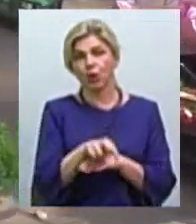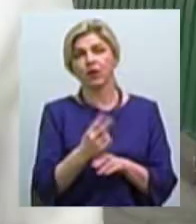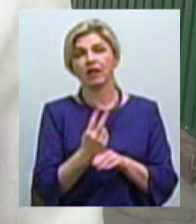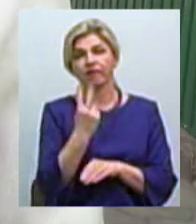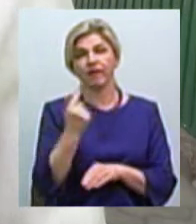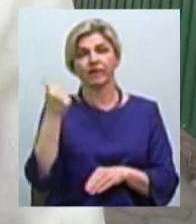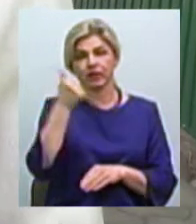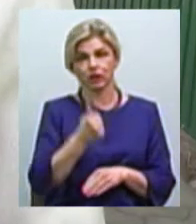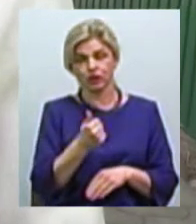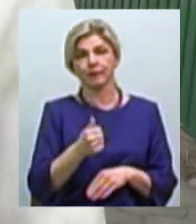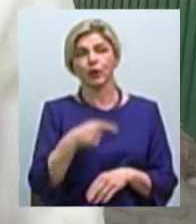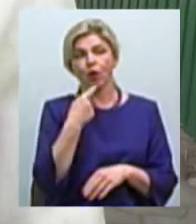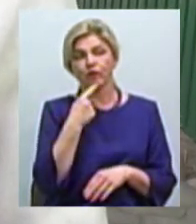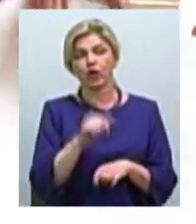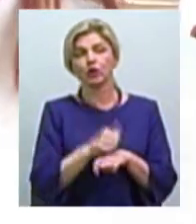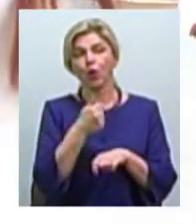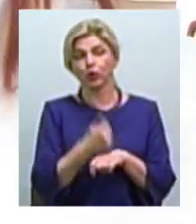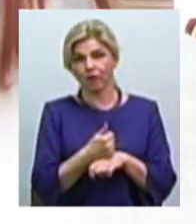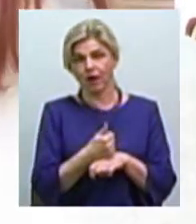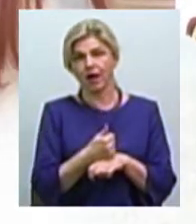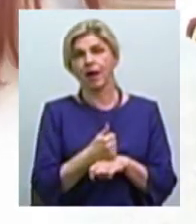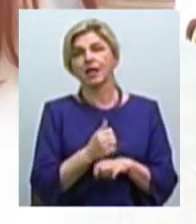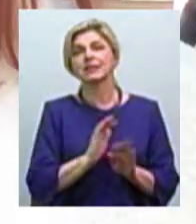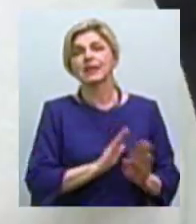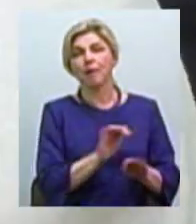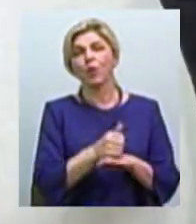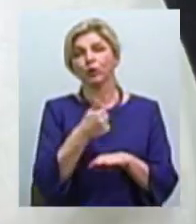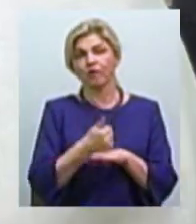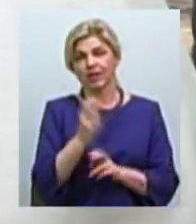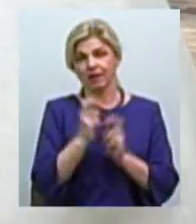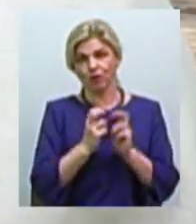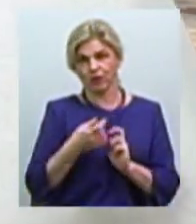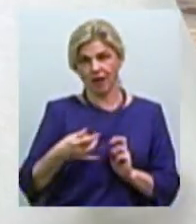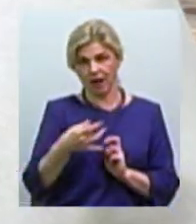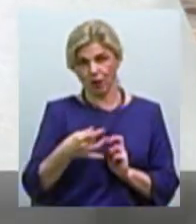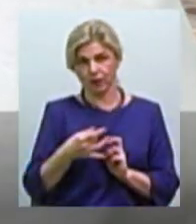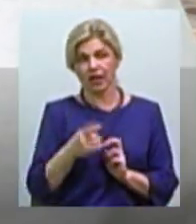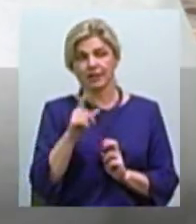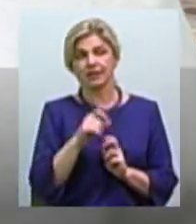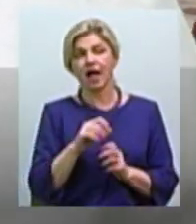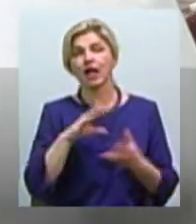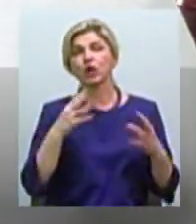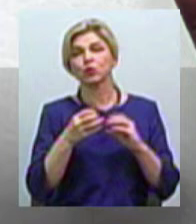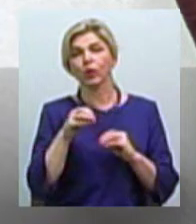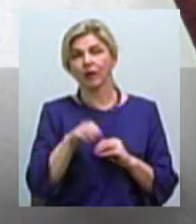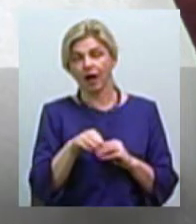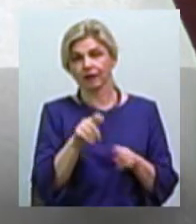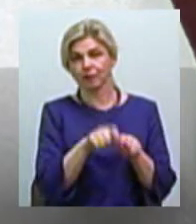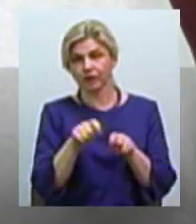говорить заступниця голови адміністрації Заводського району Світлана Чепішко. За результатами рейду ми складаємо протоколи